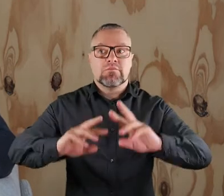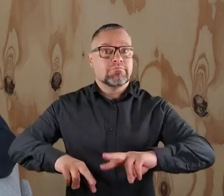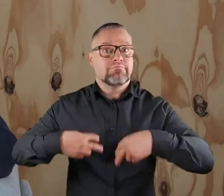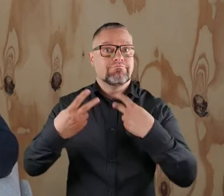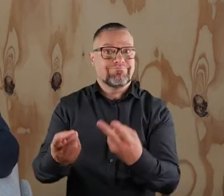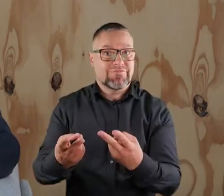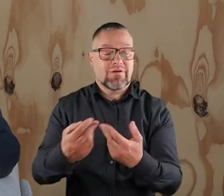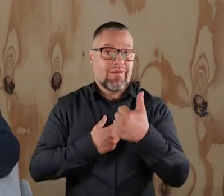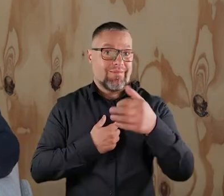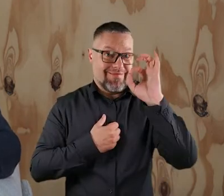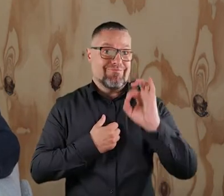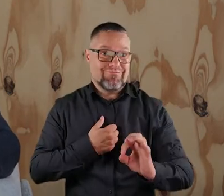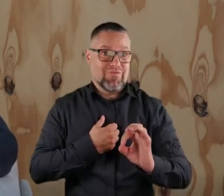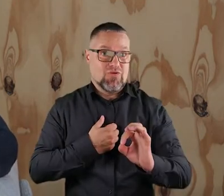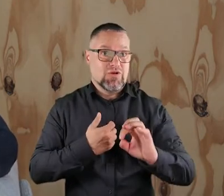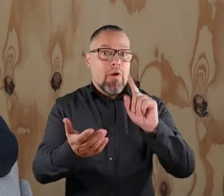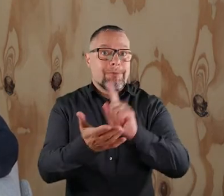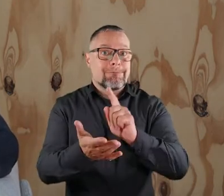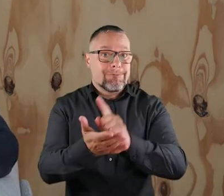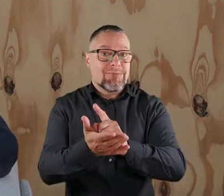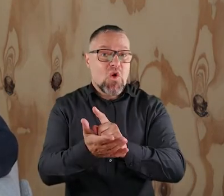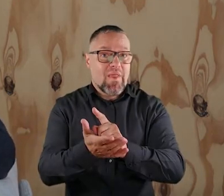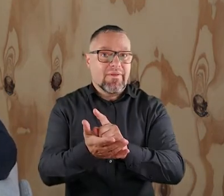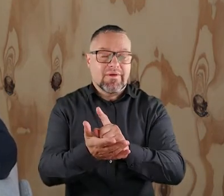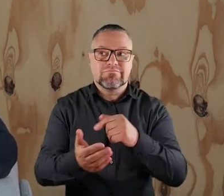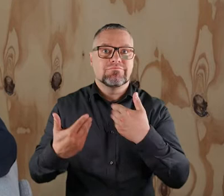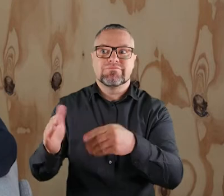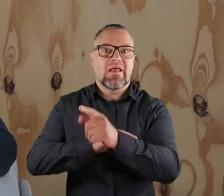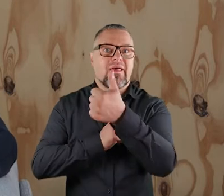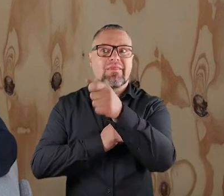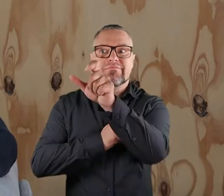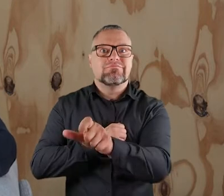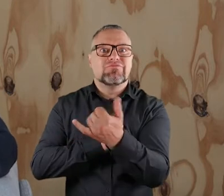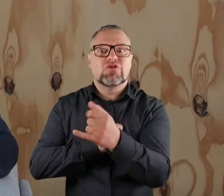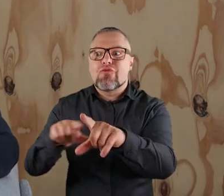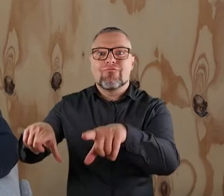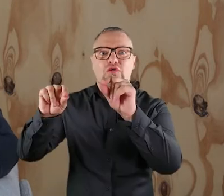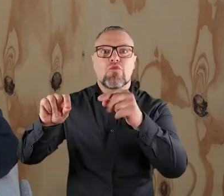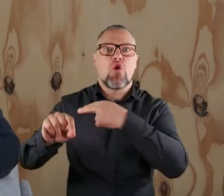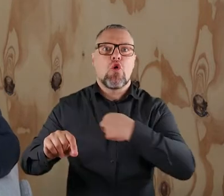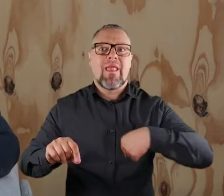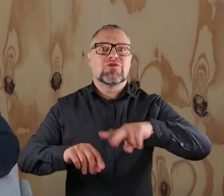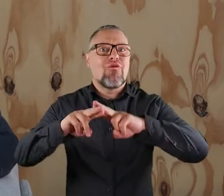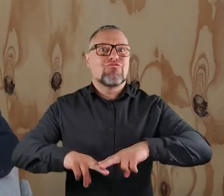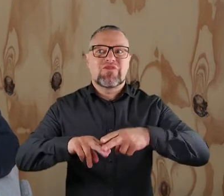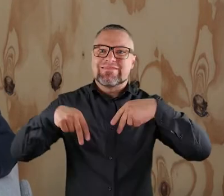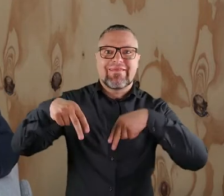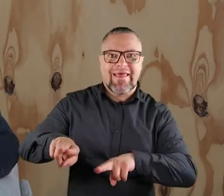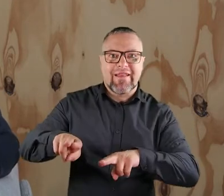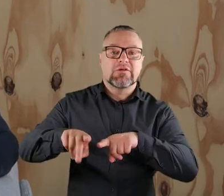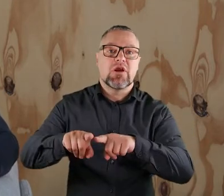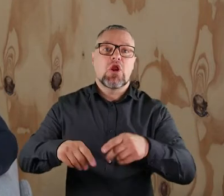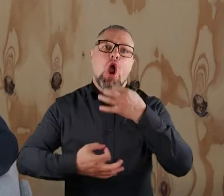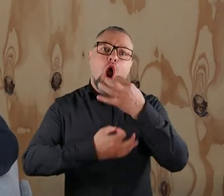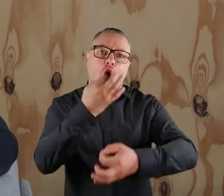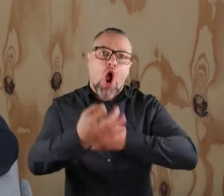możliwość przekazania Państwa 1% podatku na rzecz wybranego dziecka będącego pod opieką naszej fundacji. I